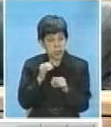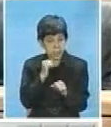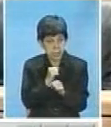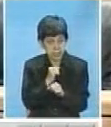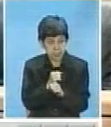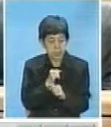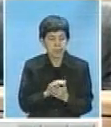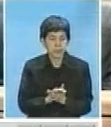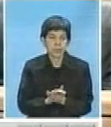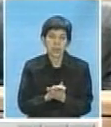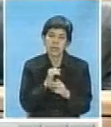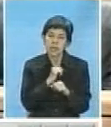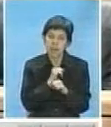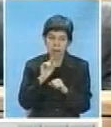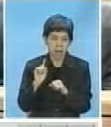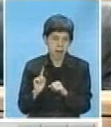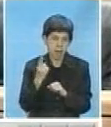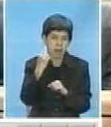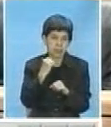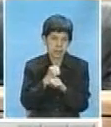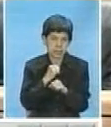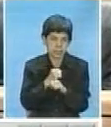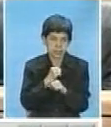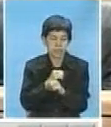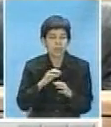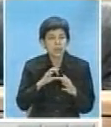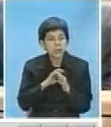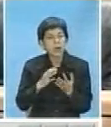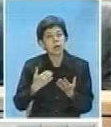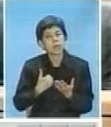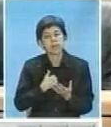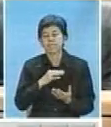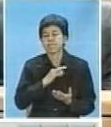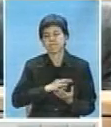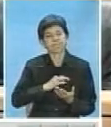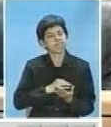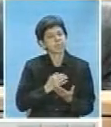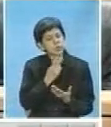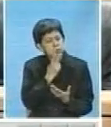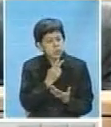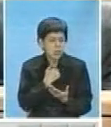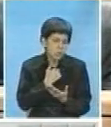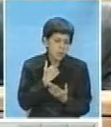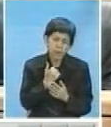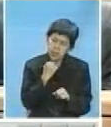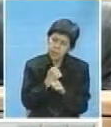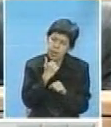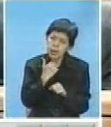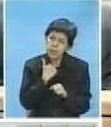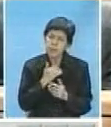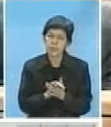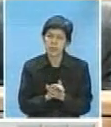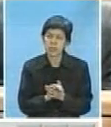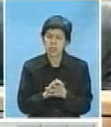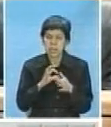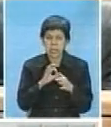ครับในระยะแรกๆเนี่ยอาจจะไม่เห็นผลชัดเจนถึงความเสียหายเราอาจจะชนะบน